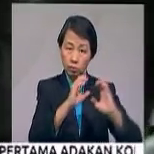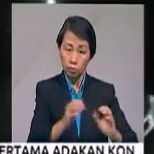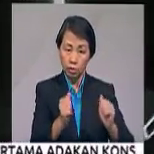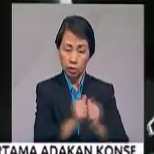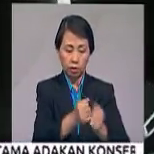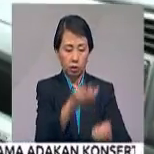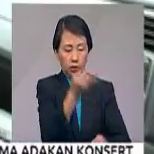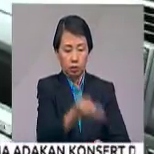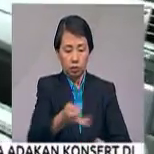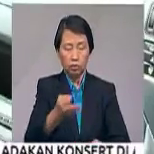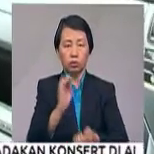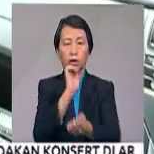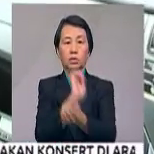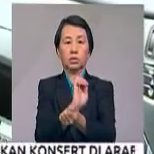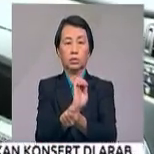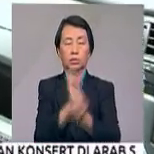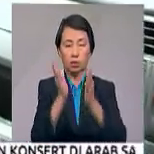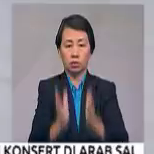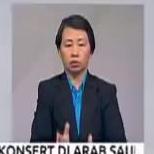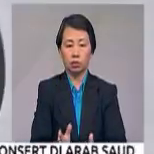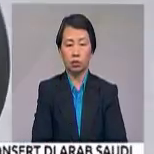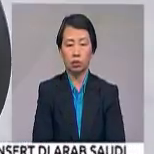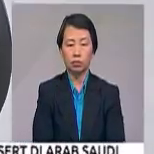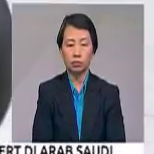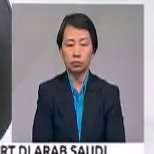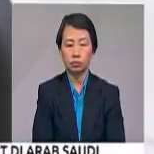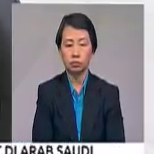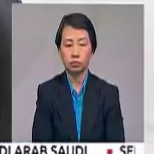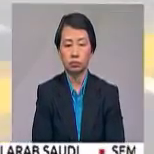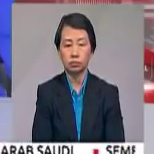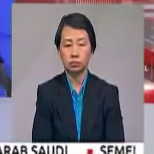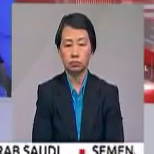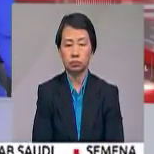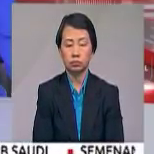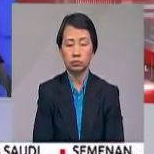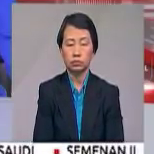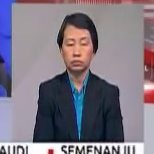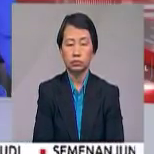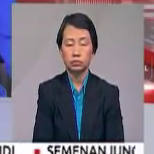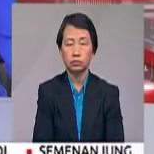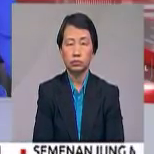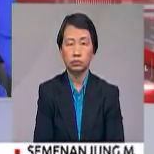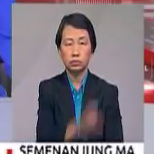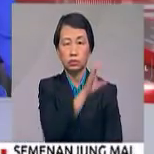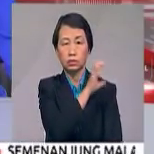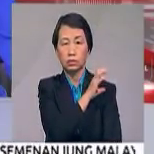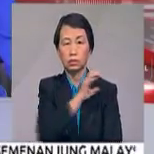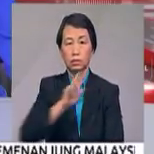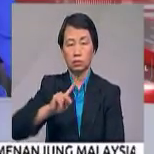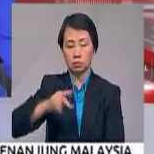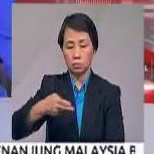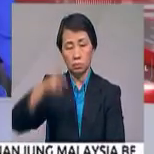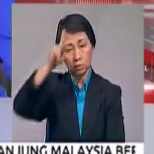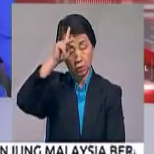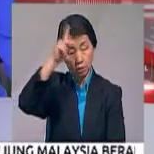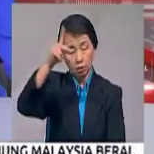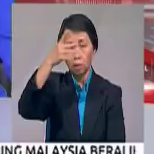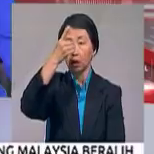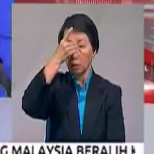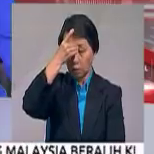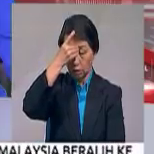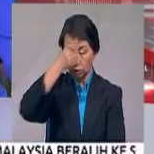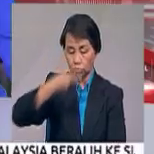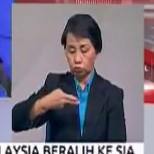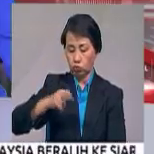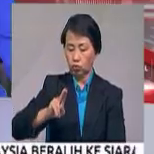kemudahan tahanan. Pengerusi Pakatan Harapan PH Kelantan, Datuk Husam